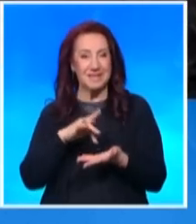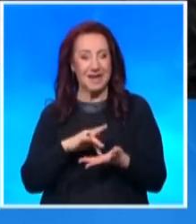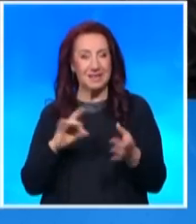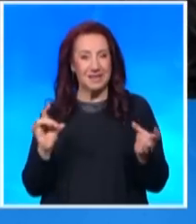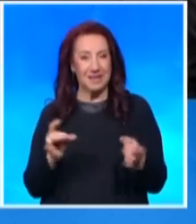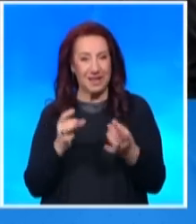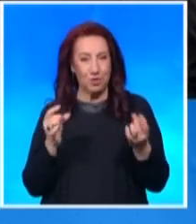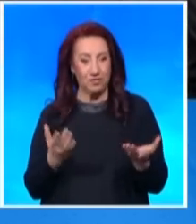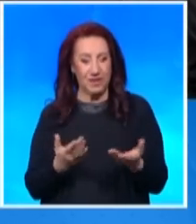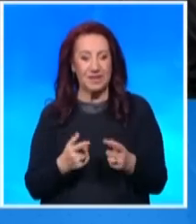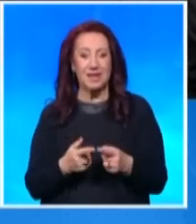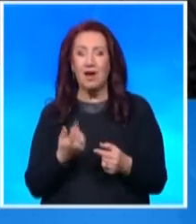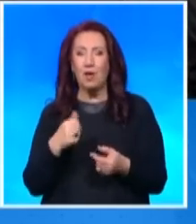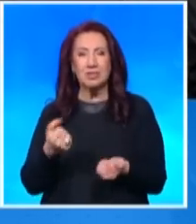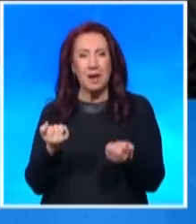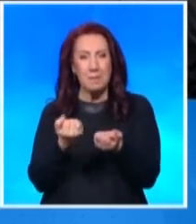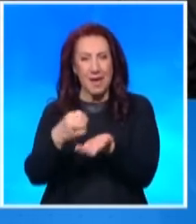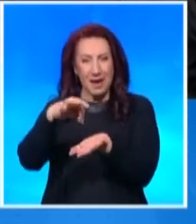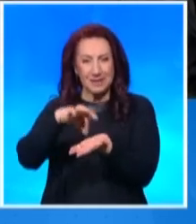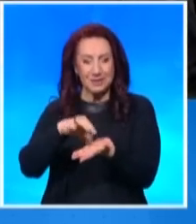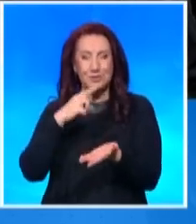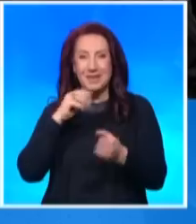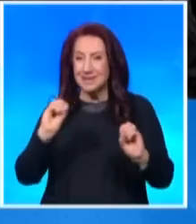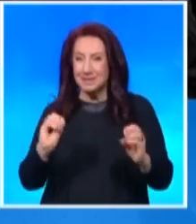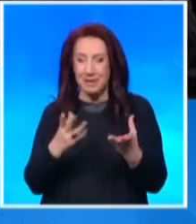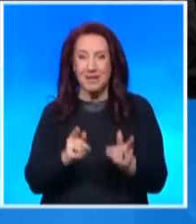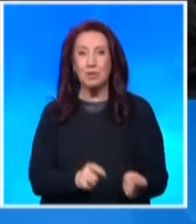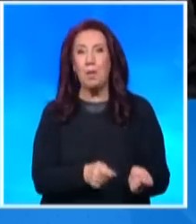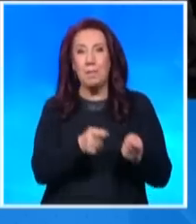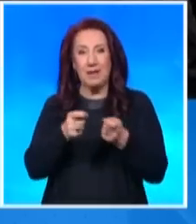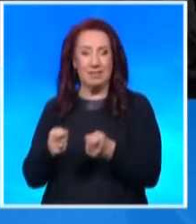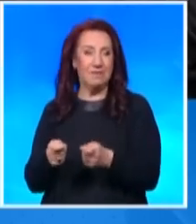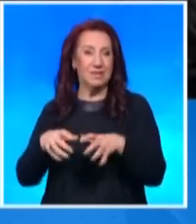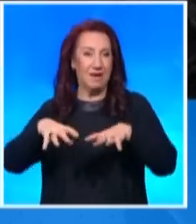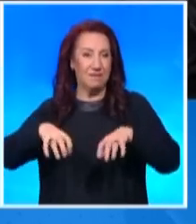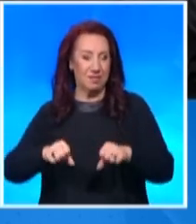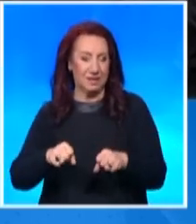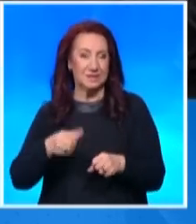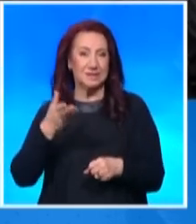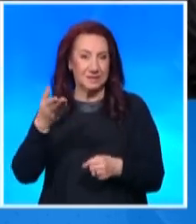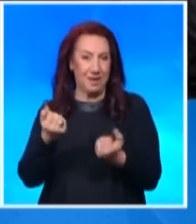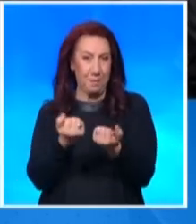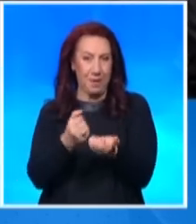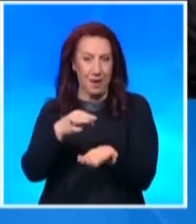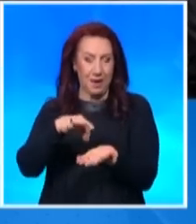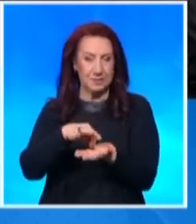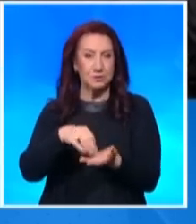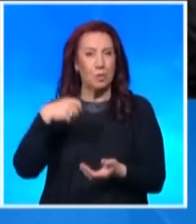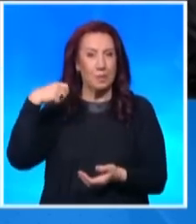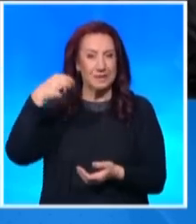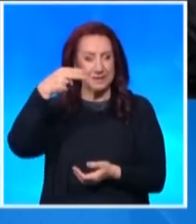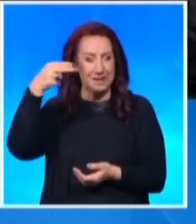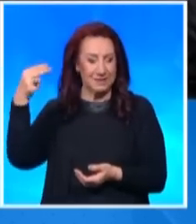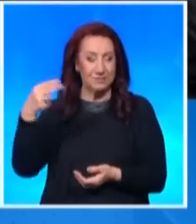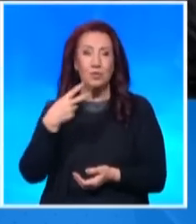Добър вечер и от мен, от епицентъра на събитията по предаването на властта, президентството. Аз съм Юксел Кадриев, следва водещото